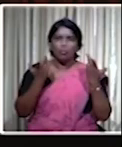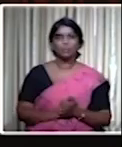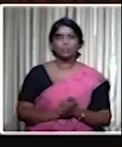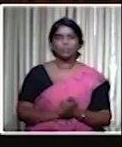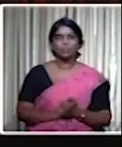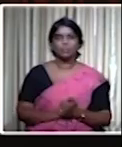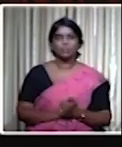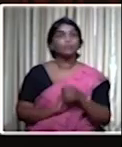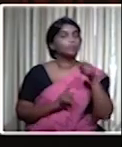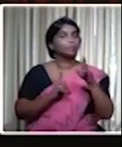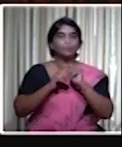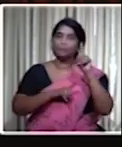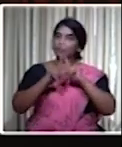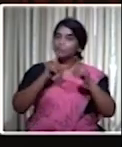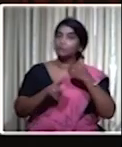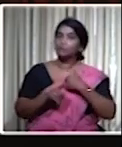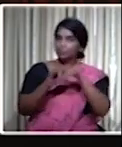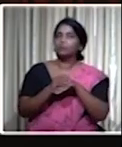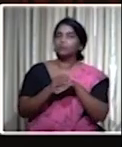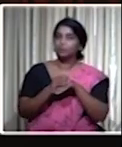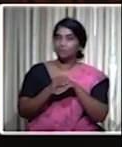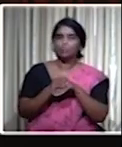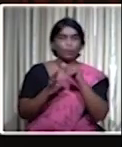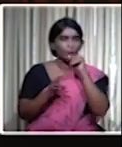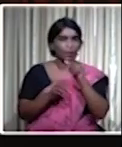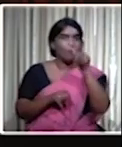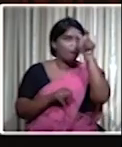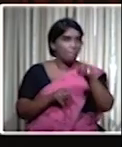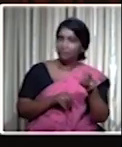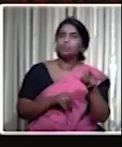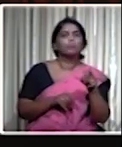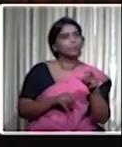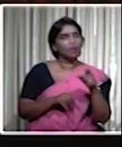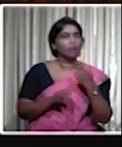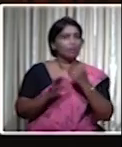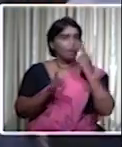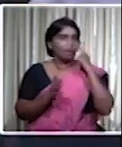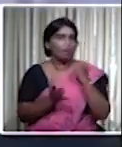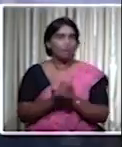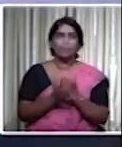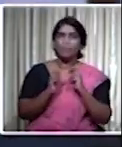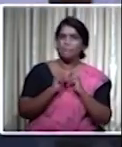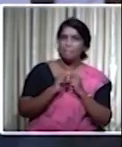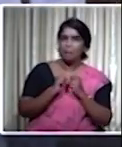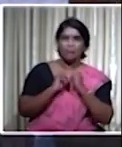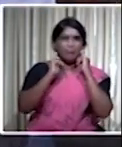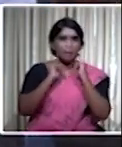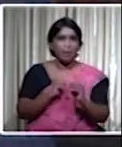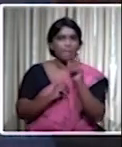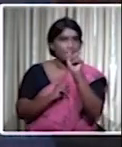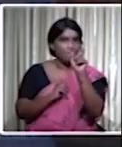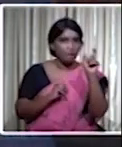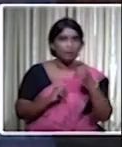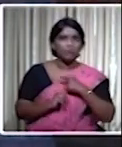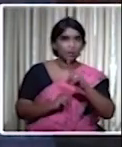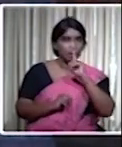සිදුුනේ නෑ මේ පාර්ලිමේන්තුවේ මගේ කළ කතාව තුල කිසියම් පුජ්‍යලයකට හෝ කාන්තාවකට අපහසුතාවයට පත් වෙන විදිහ අවකැපෙන වචනයක් මගෙන් පිට